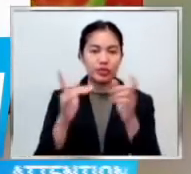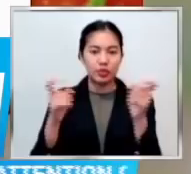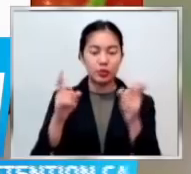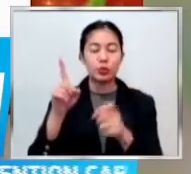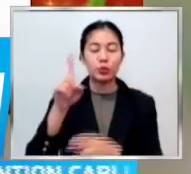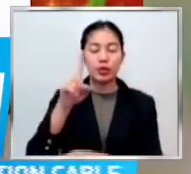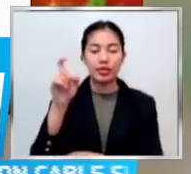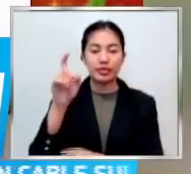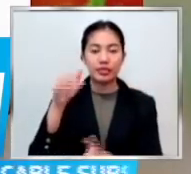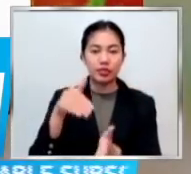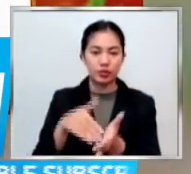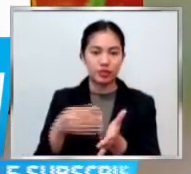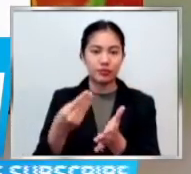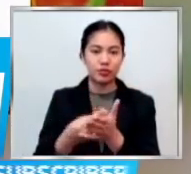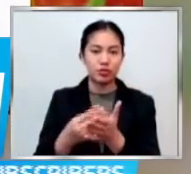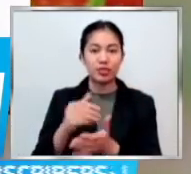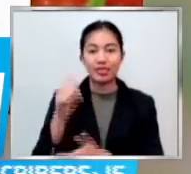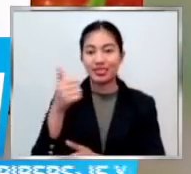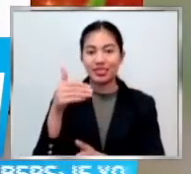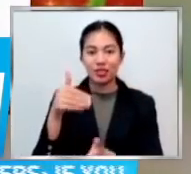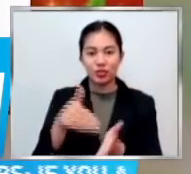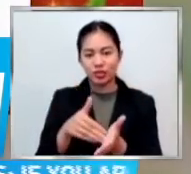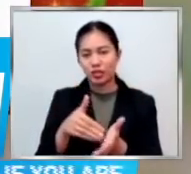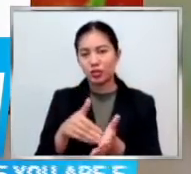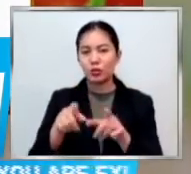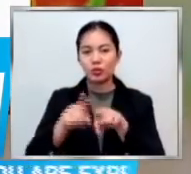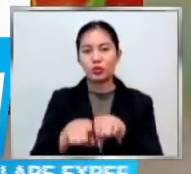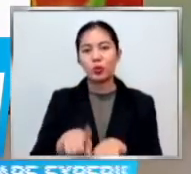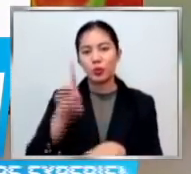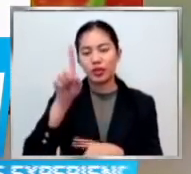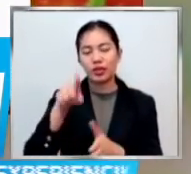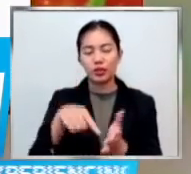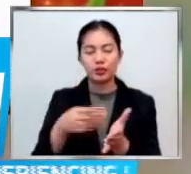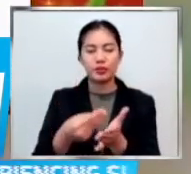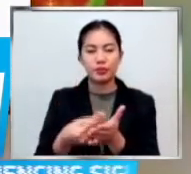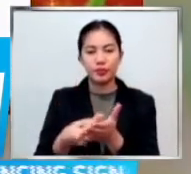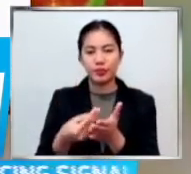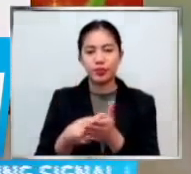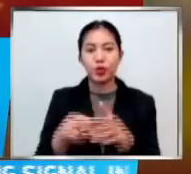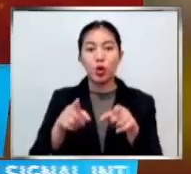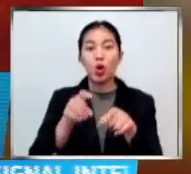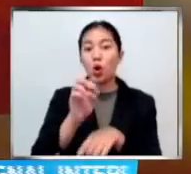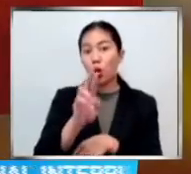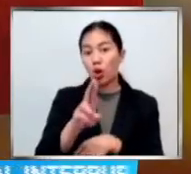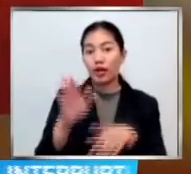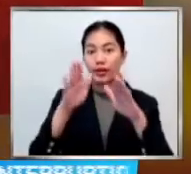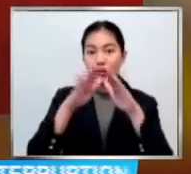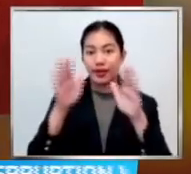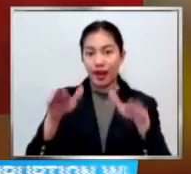10,000 pesos cash package, 1,000 pesos cash at brand new house and lot.